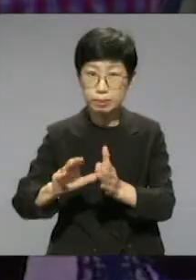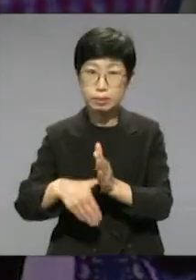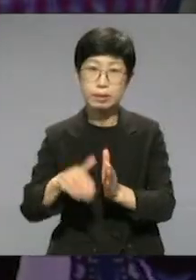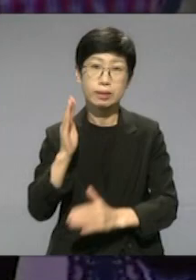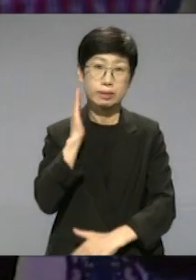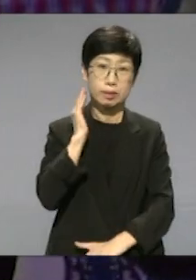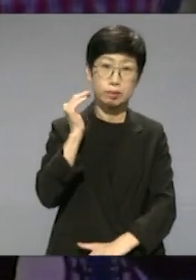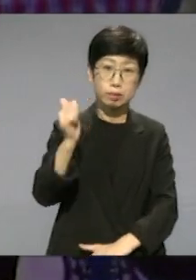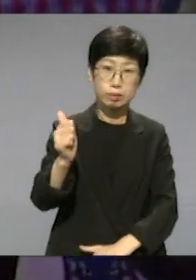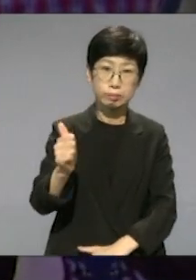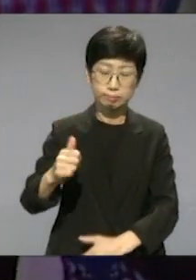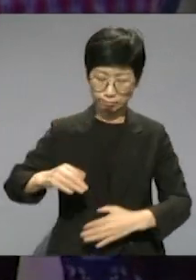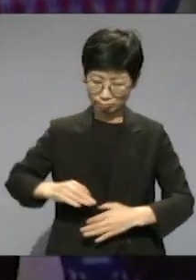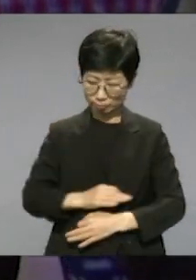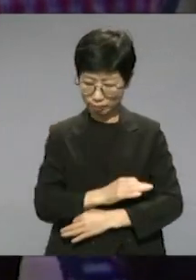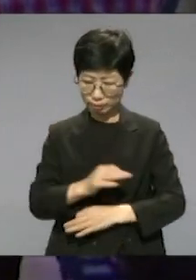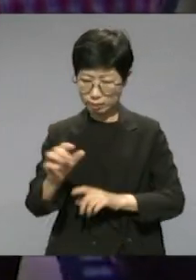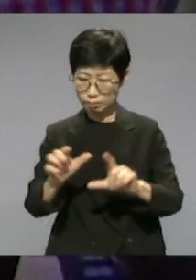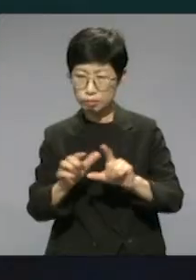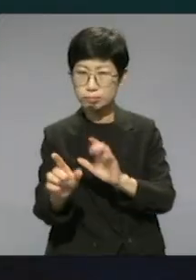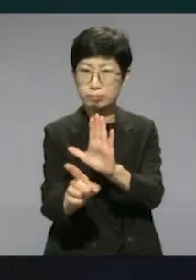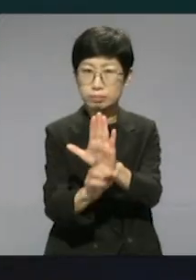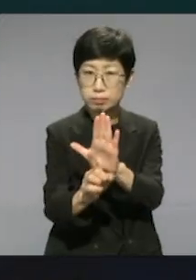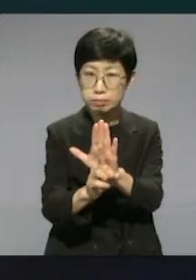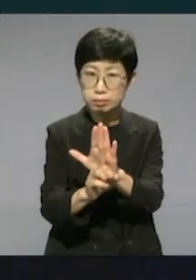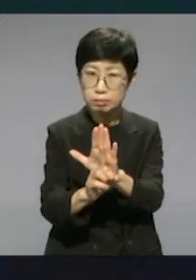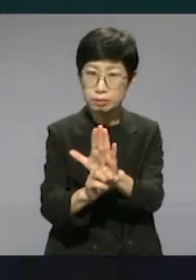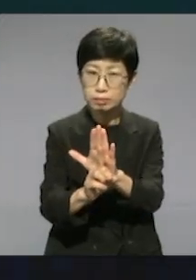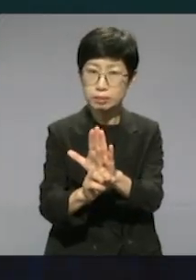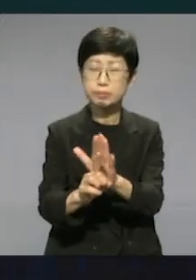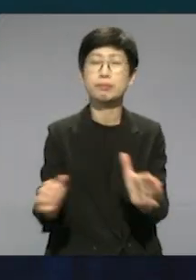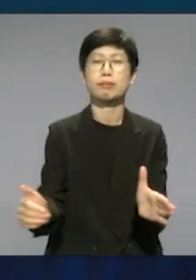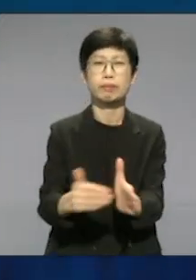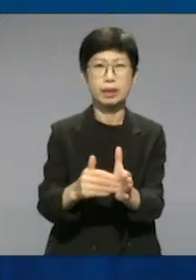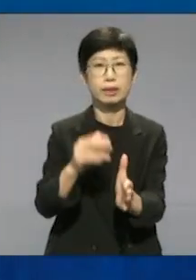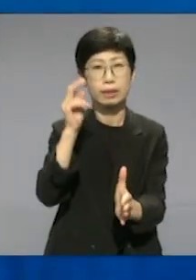대통령이 부패 이미지를 부각시키는 수준에서 탄핵 정국이